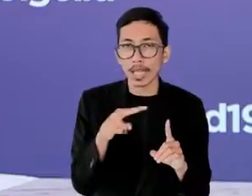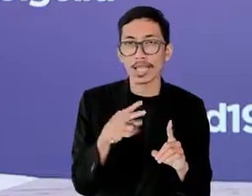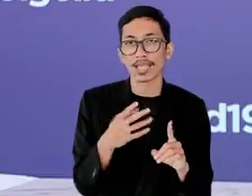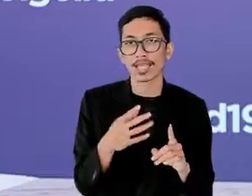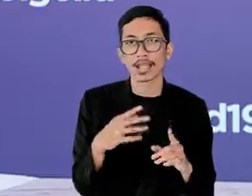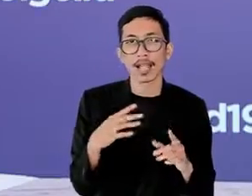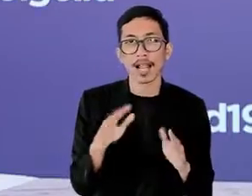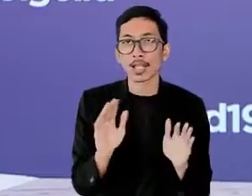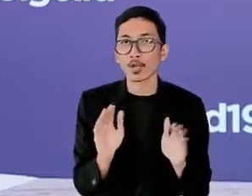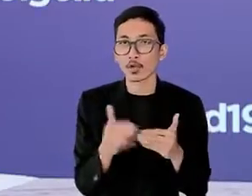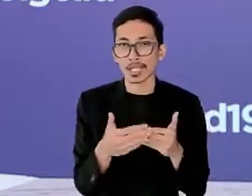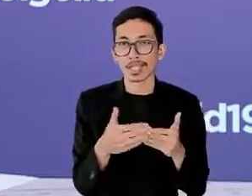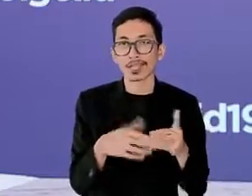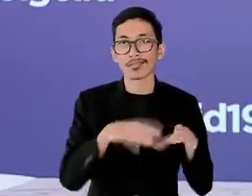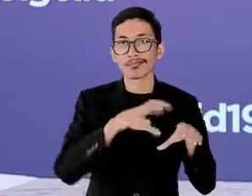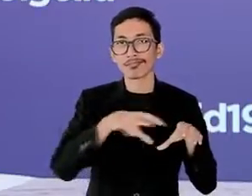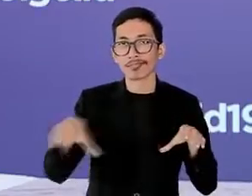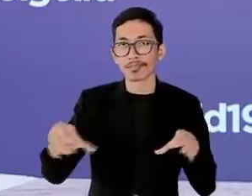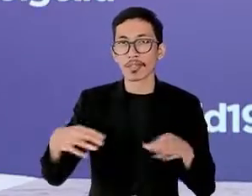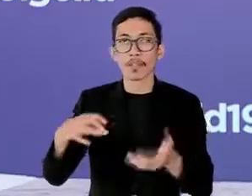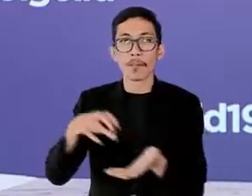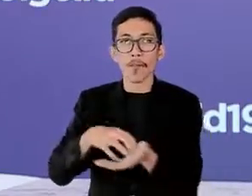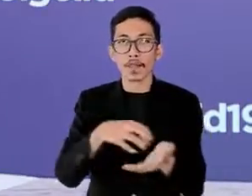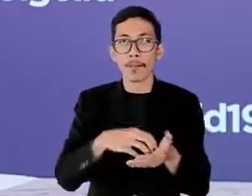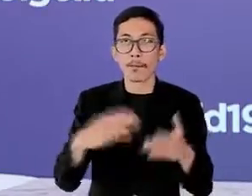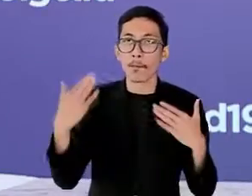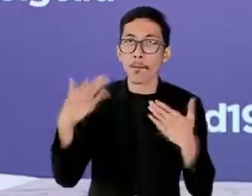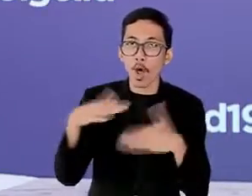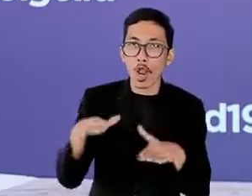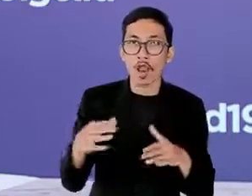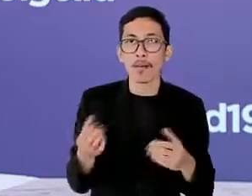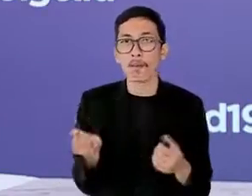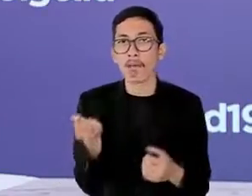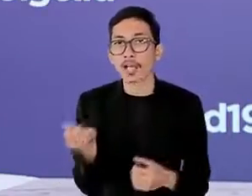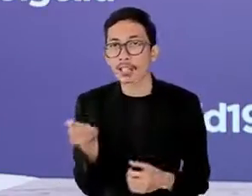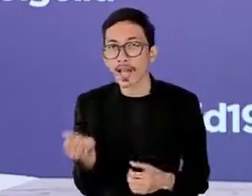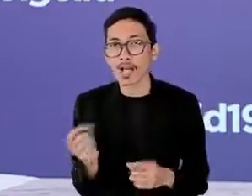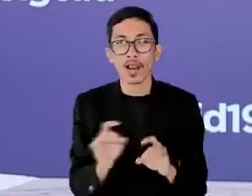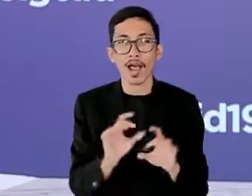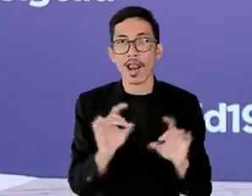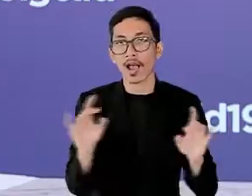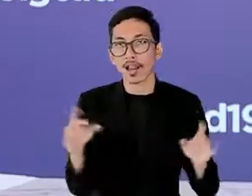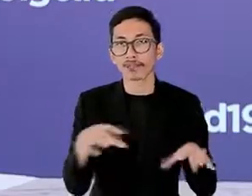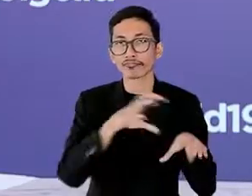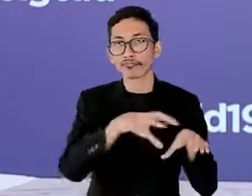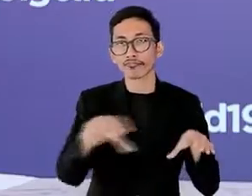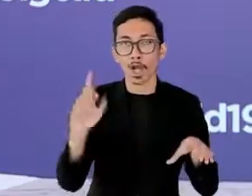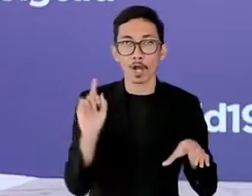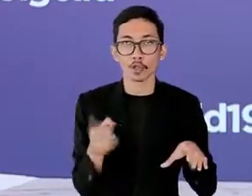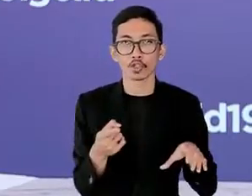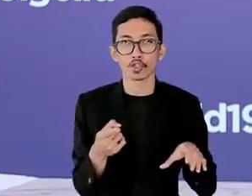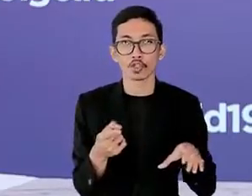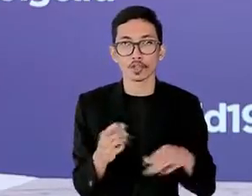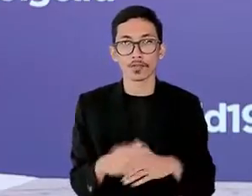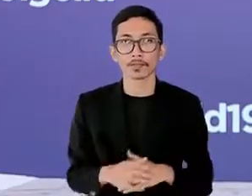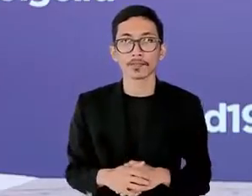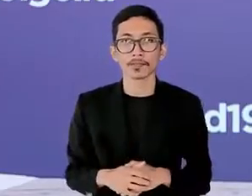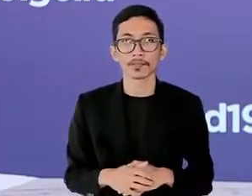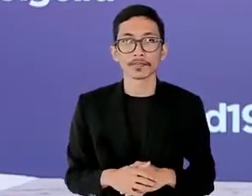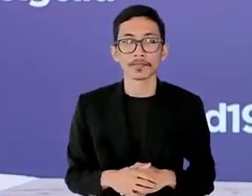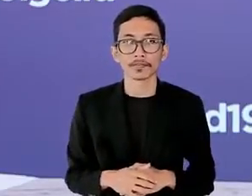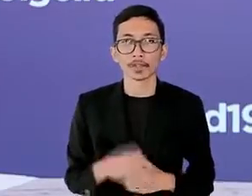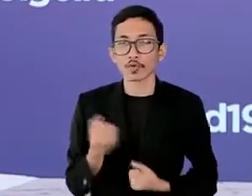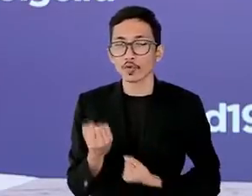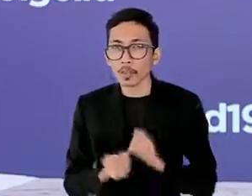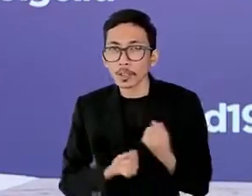dan adanya perubahan target positif feathered menjadi lima persen dari yang sebelumnya 10% melalui